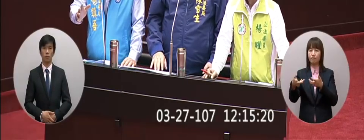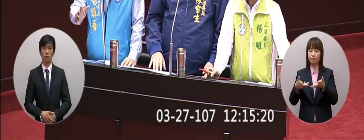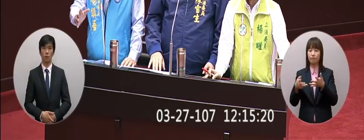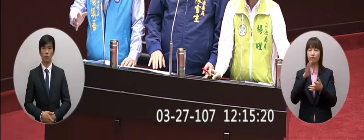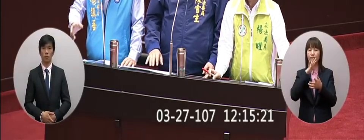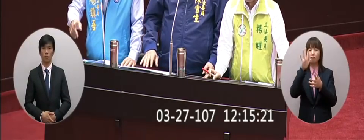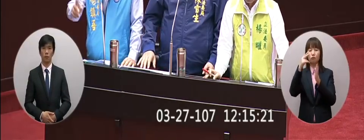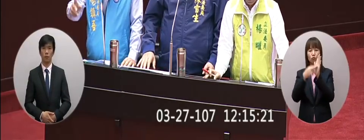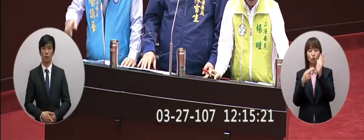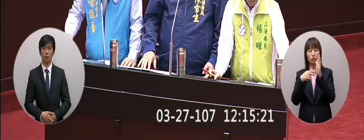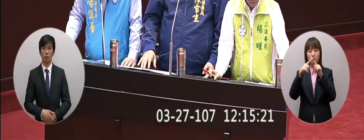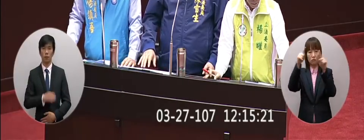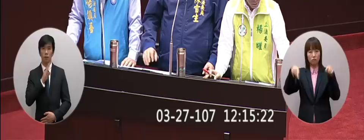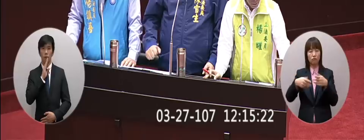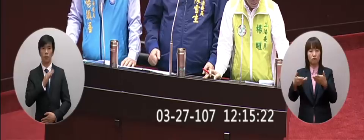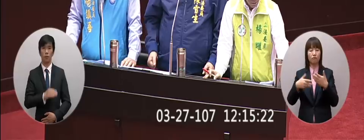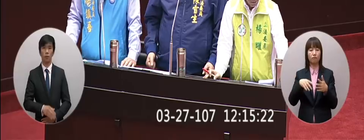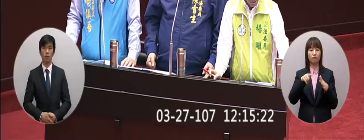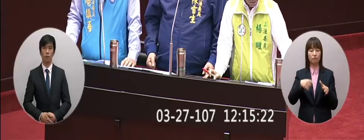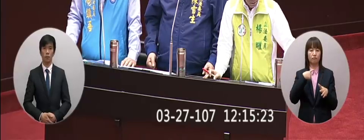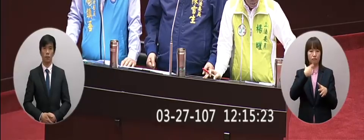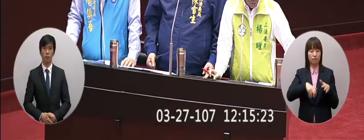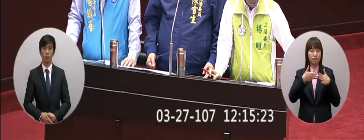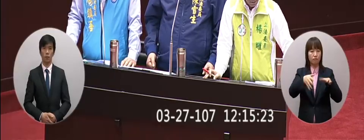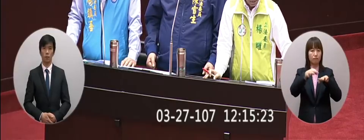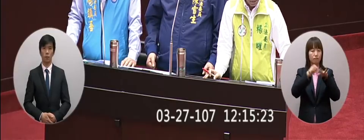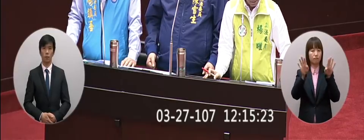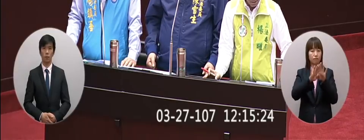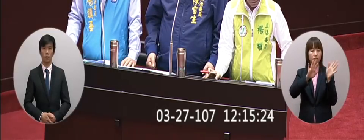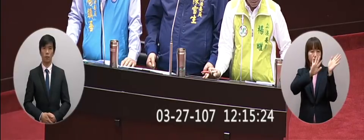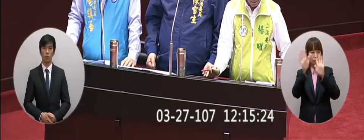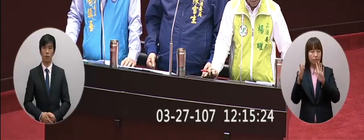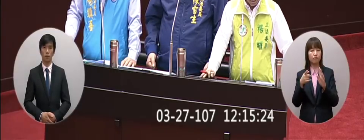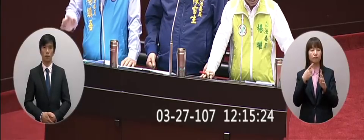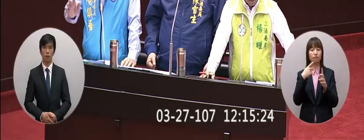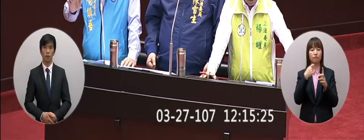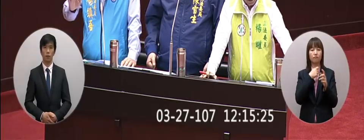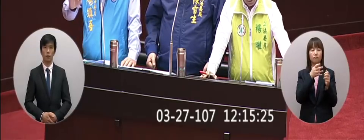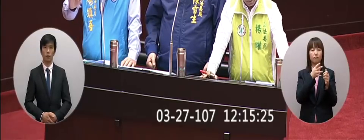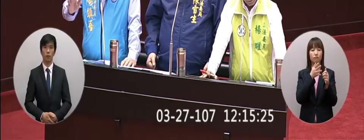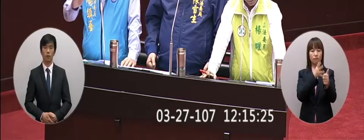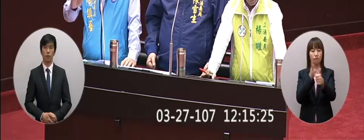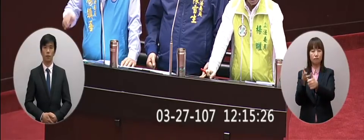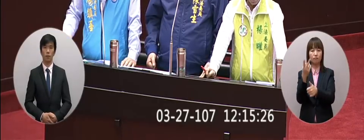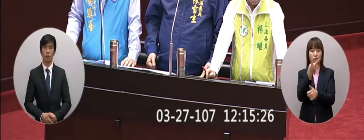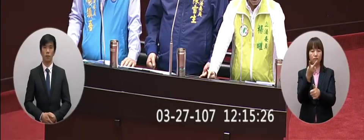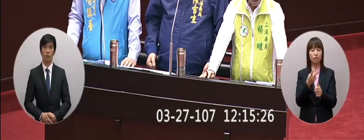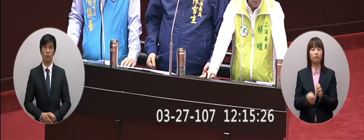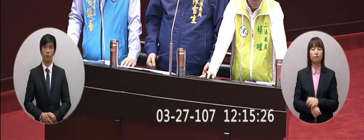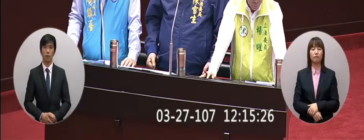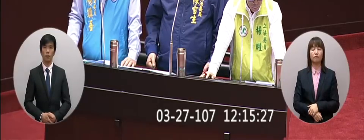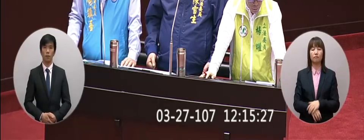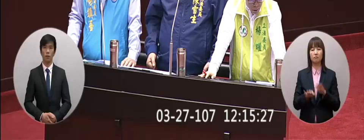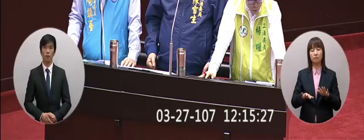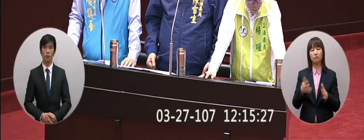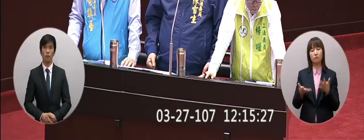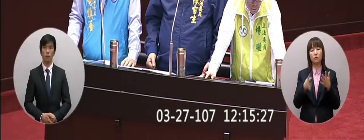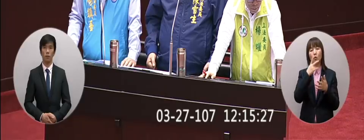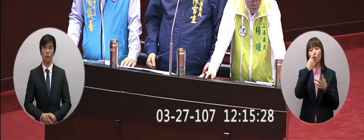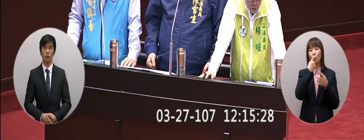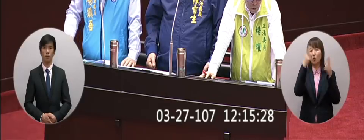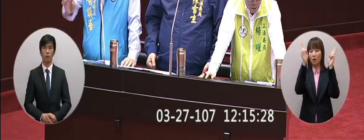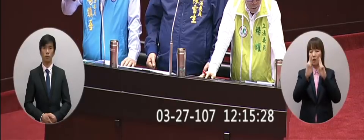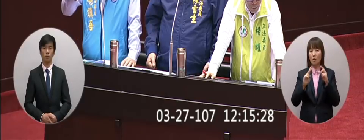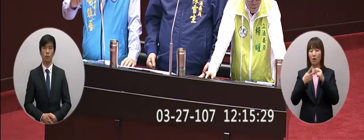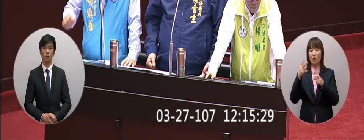些相关的说明报告。 是， 这边本席就金门的状况哈，也要来跟部长还有院长来。说明一下，我这边大概有关绿能